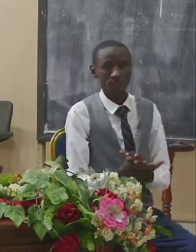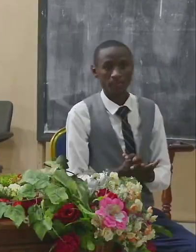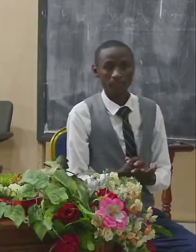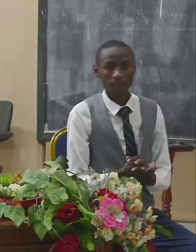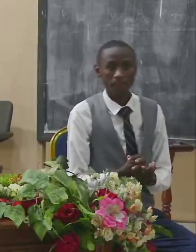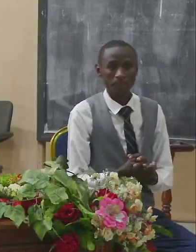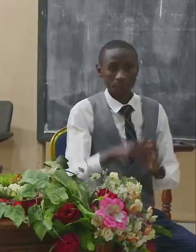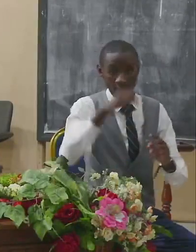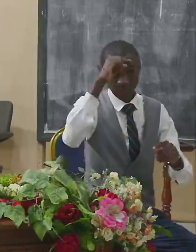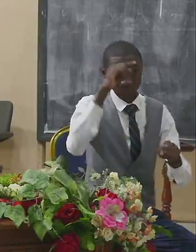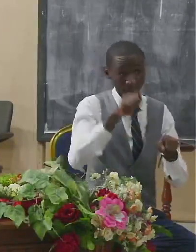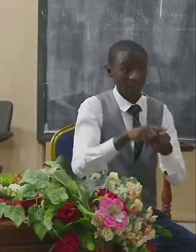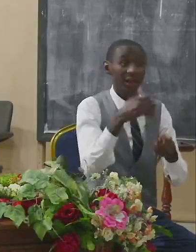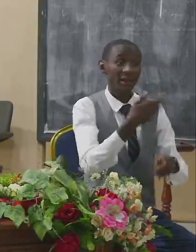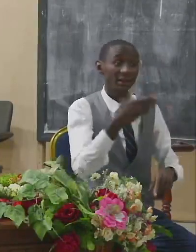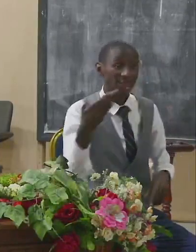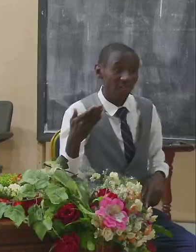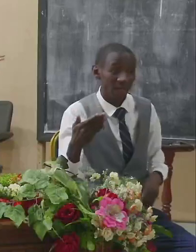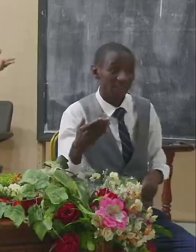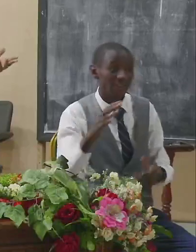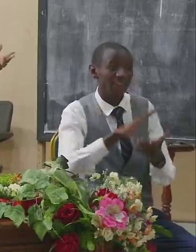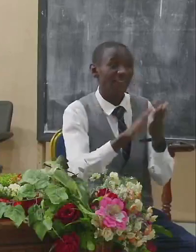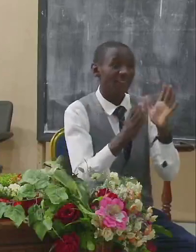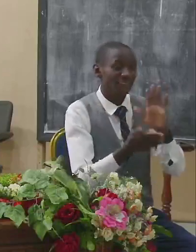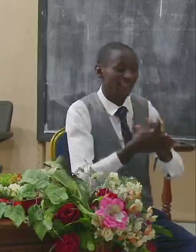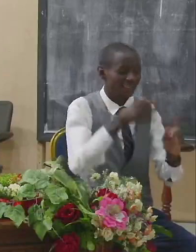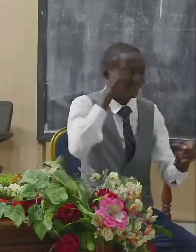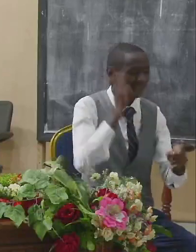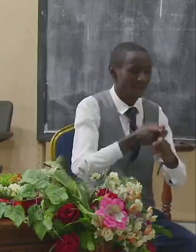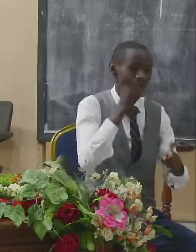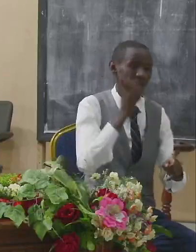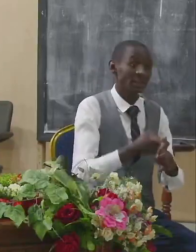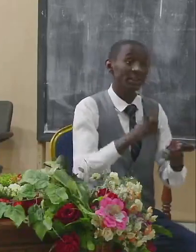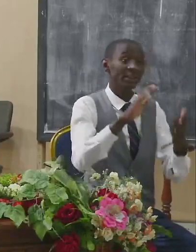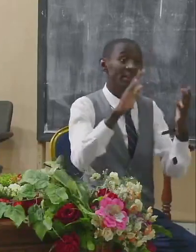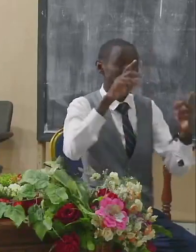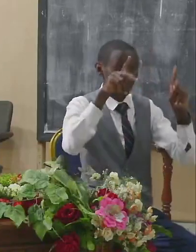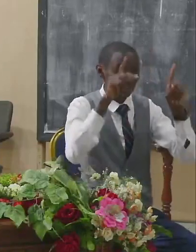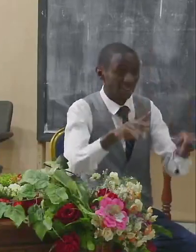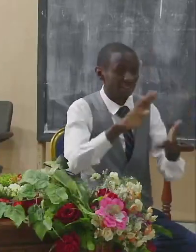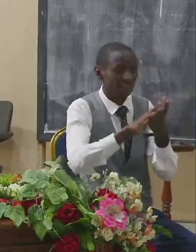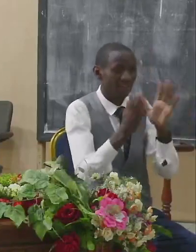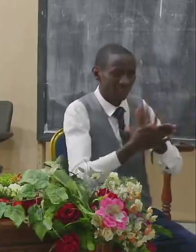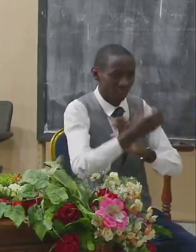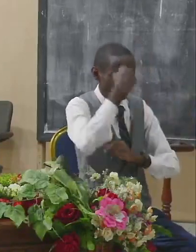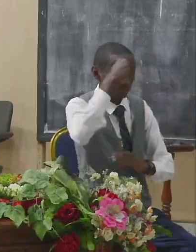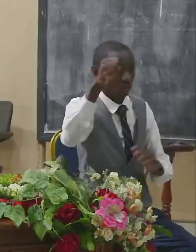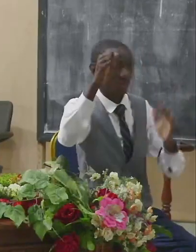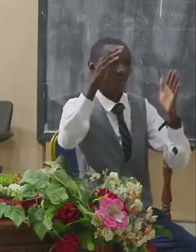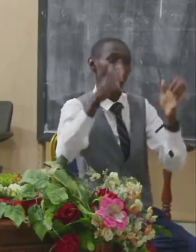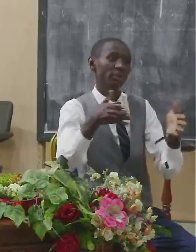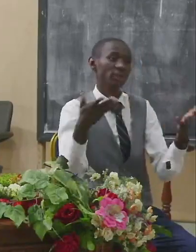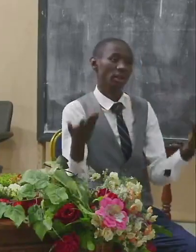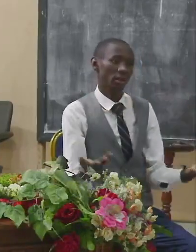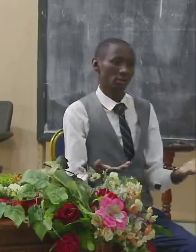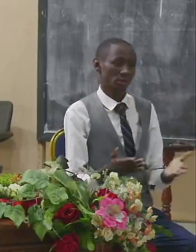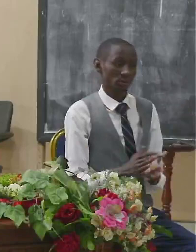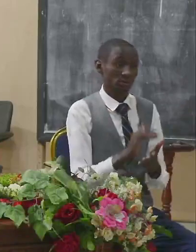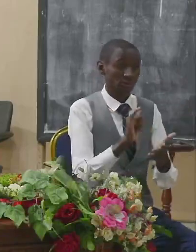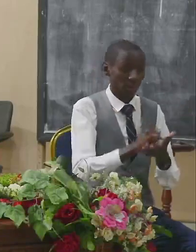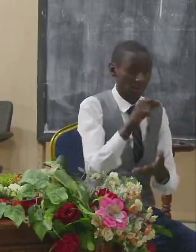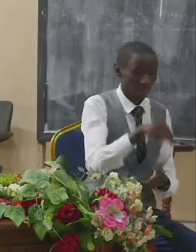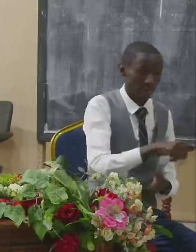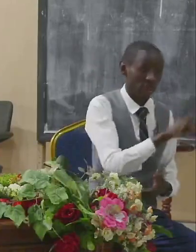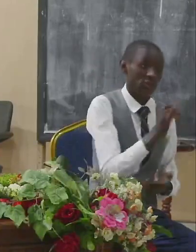Frère, ndugu. Les gens sont résistants. Batu bana shindana na neno. Batu bana kosa utiifu. Savez, je vais vous dire quelque